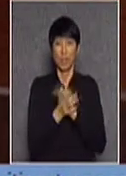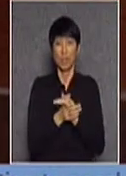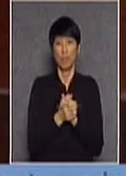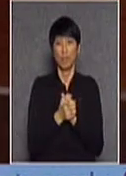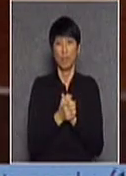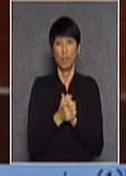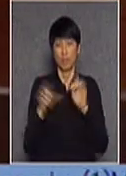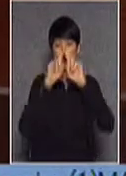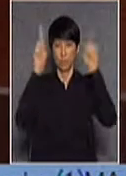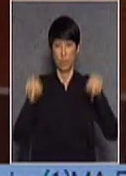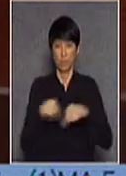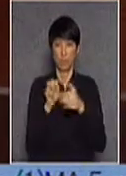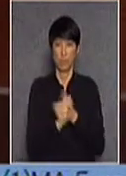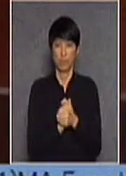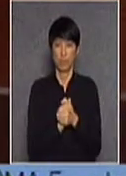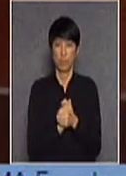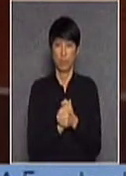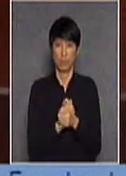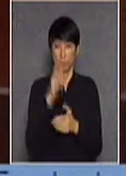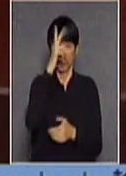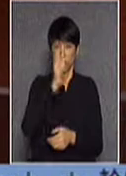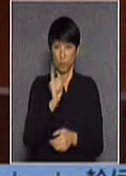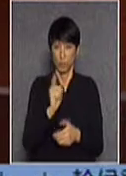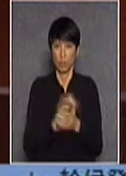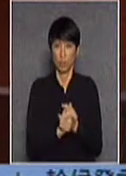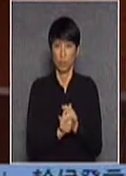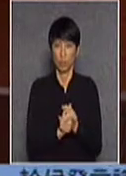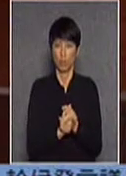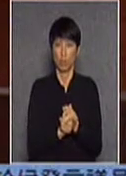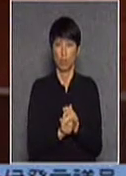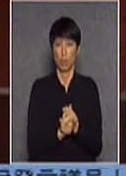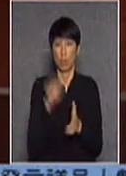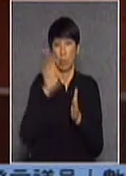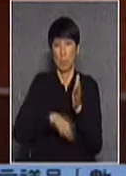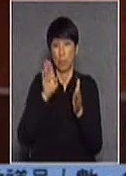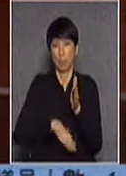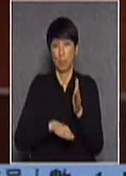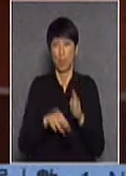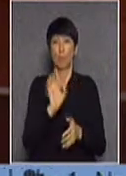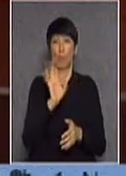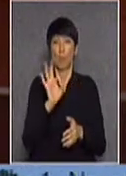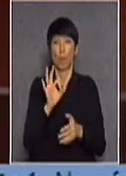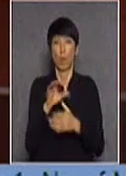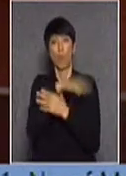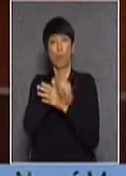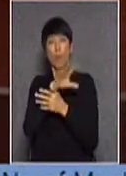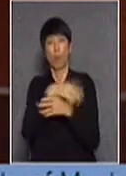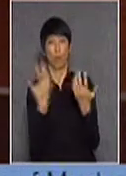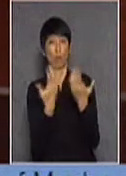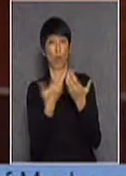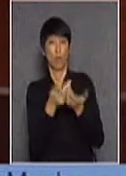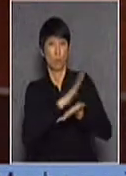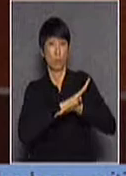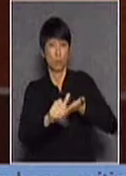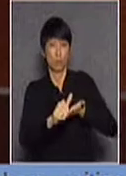詢文件。政府怎樣抵賴呢？都冇得抵賴，大話怕計數，計一個好